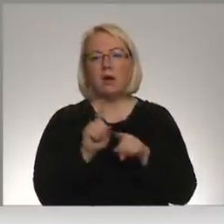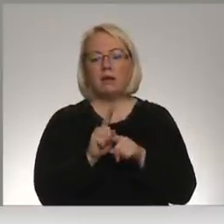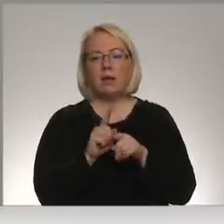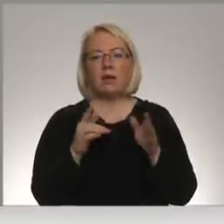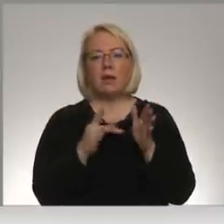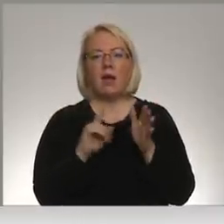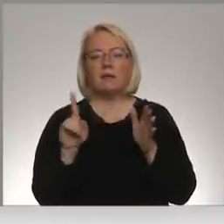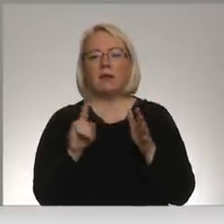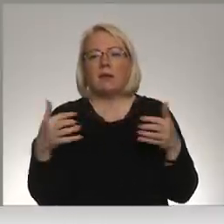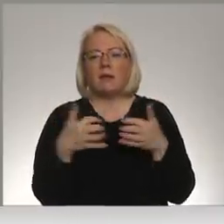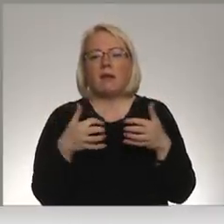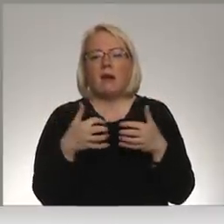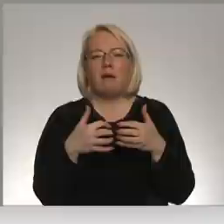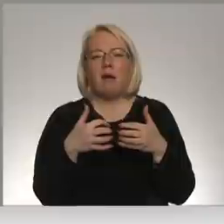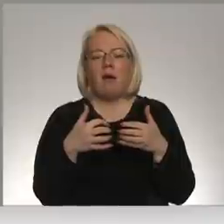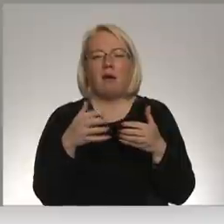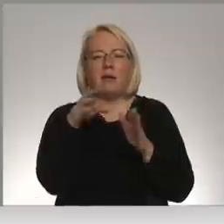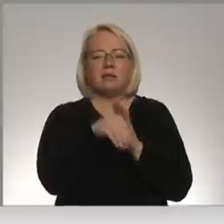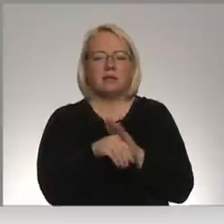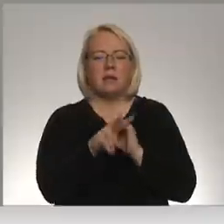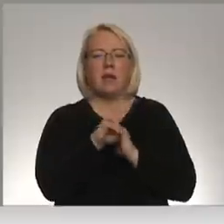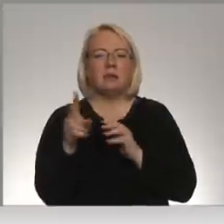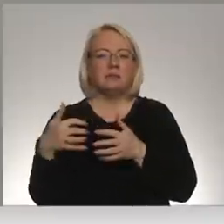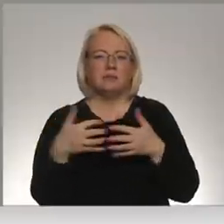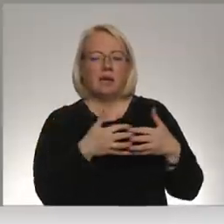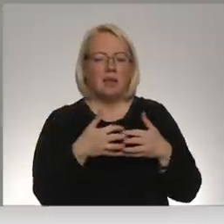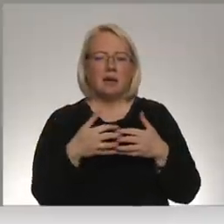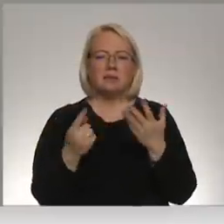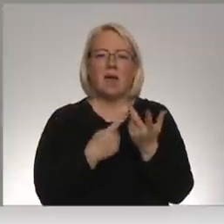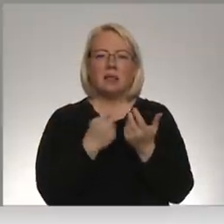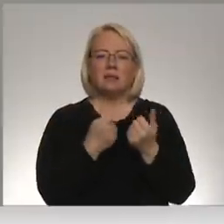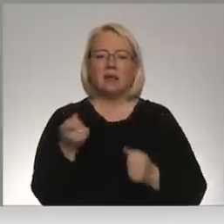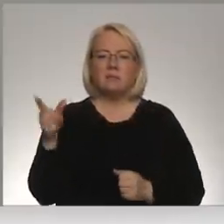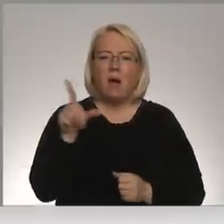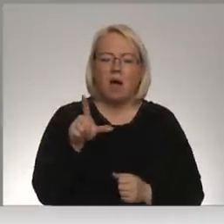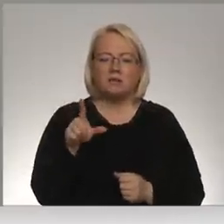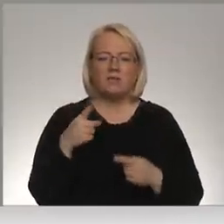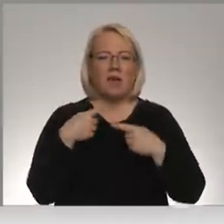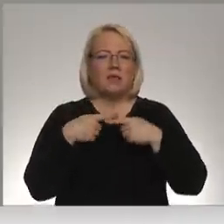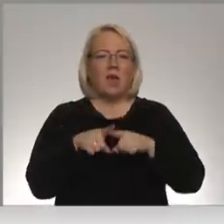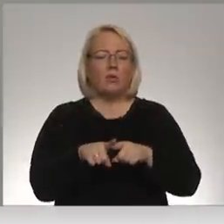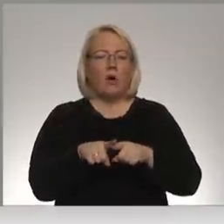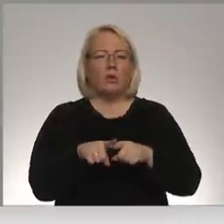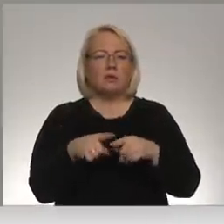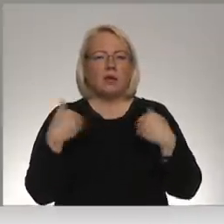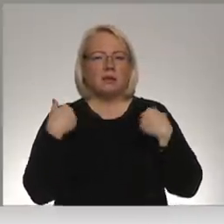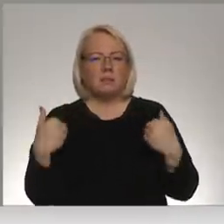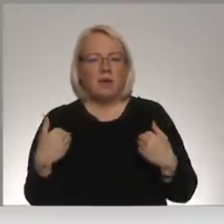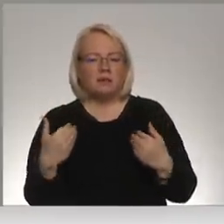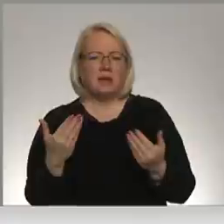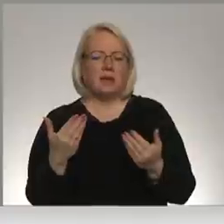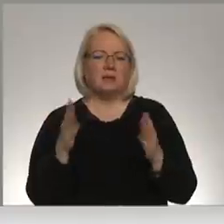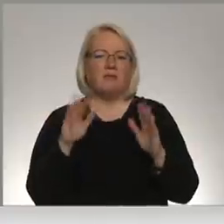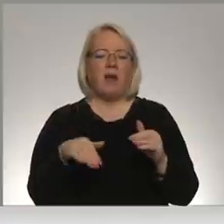ir motivācija tiem, kas cīnās? Un dažkārt pat skaitliskais pārsvars vai tur kaut kāds tehniskais, tehnoloģiskais pārsvars var